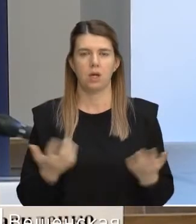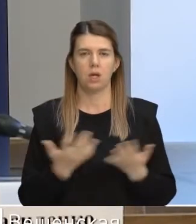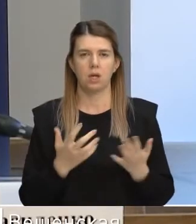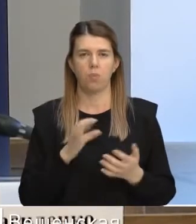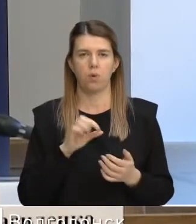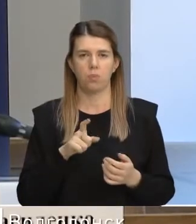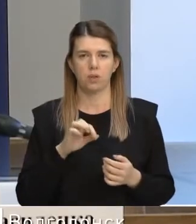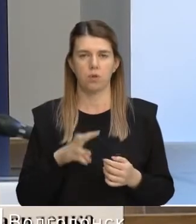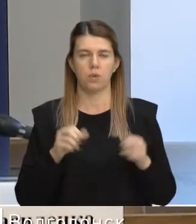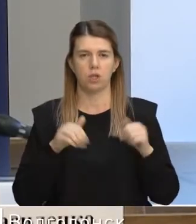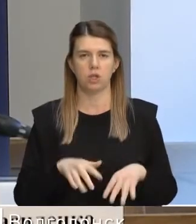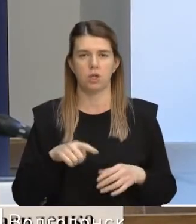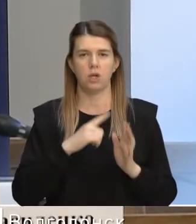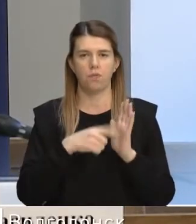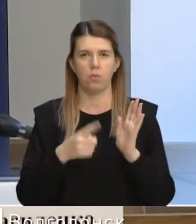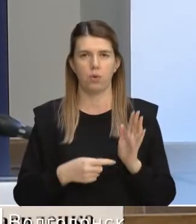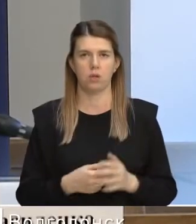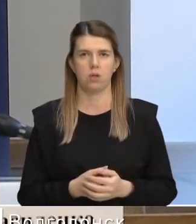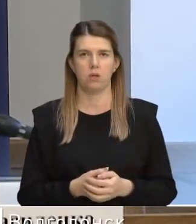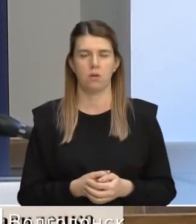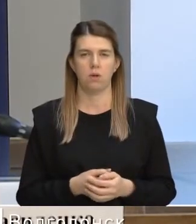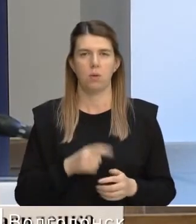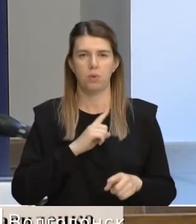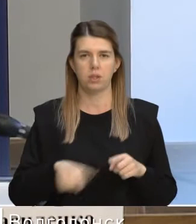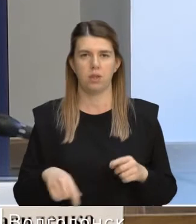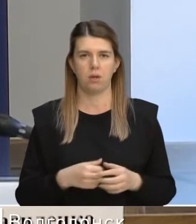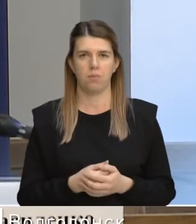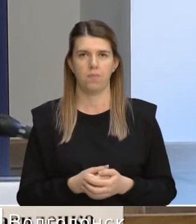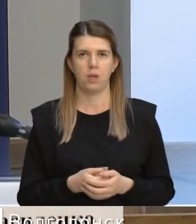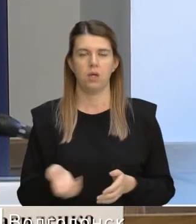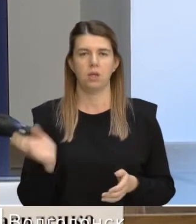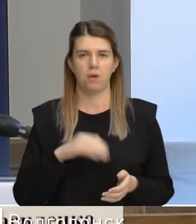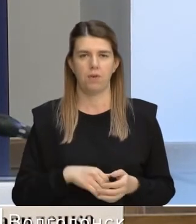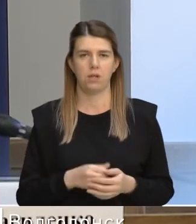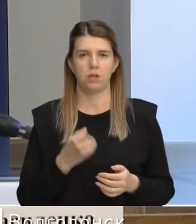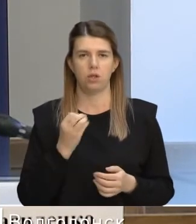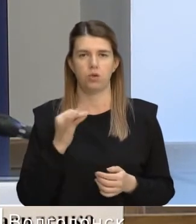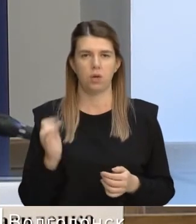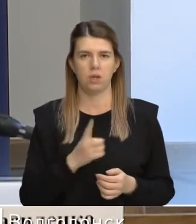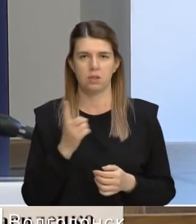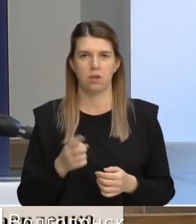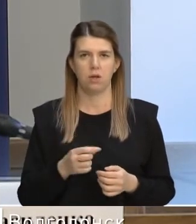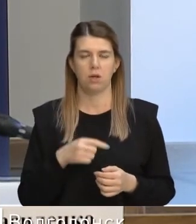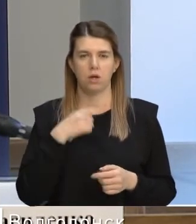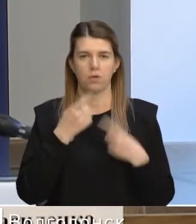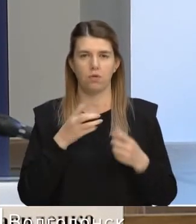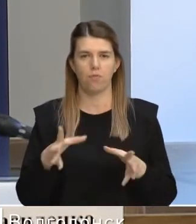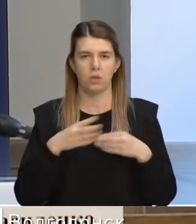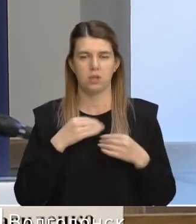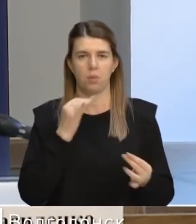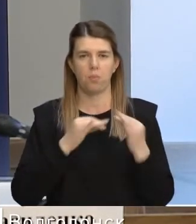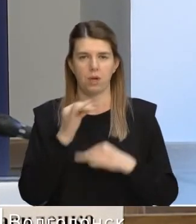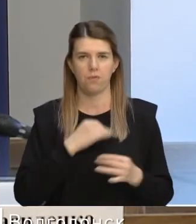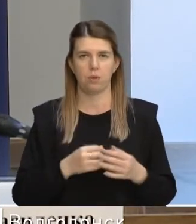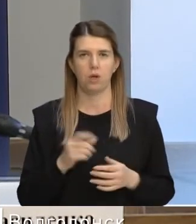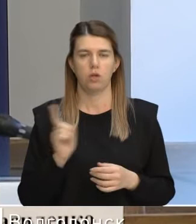Каким образом решить эти вопросы эффективно? Давайте еще раз говорю о том, что вместе